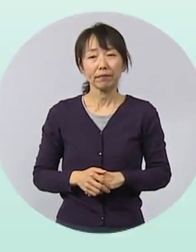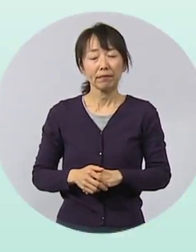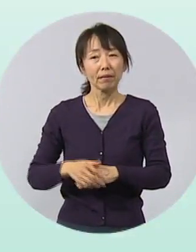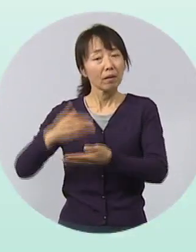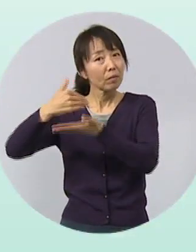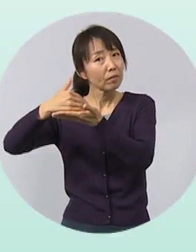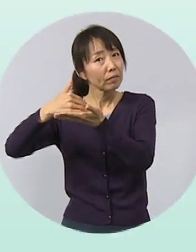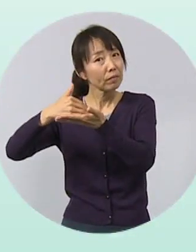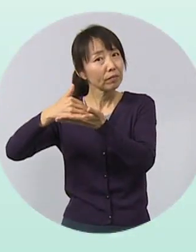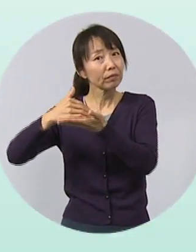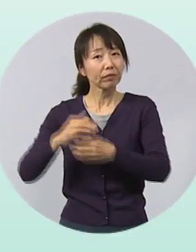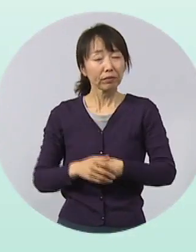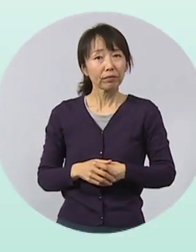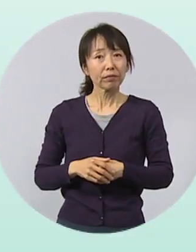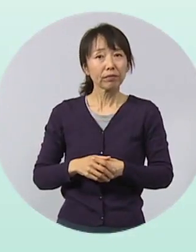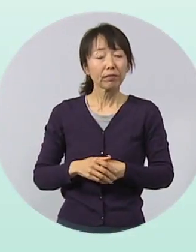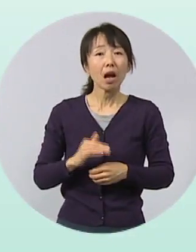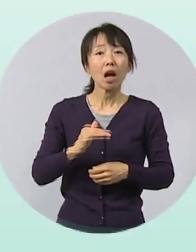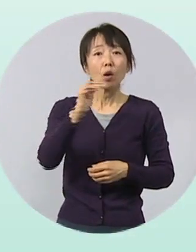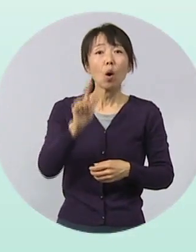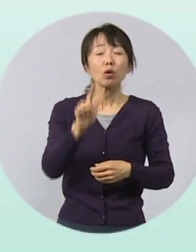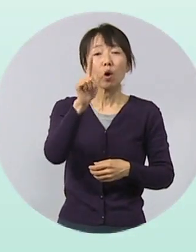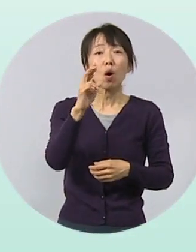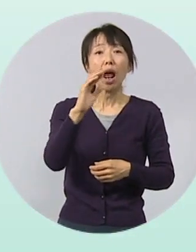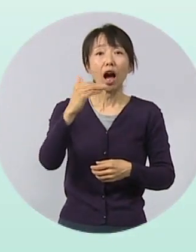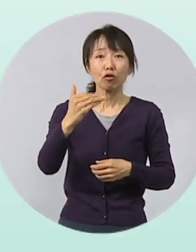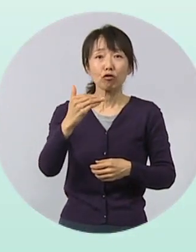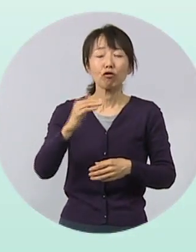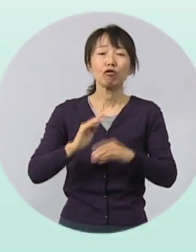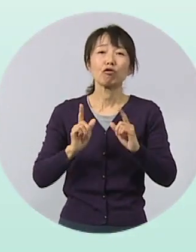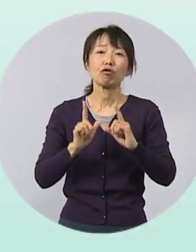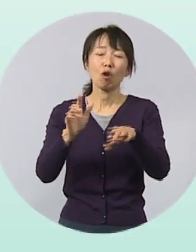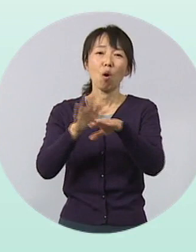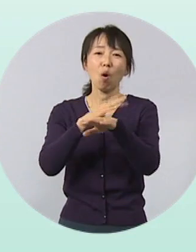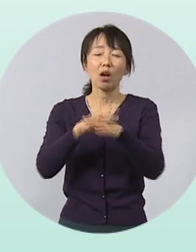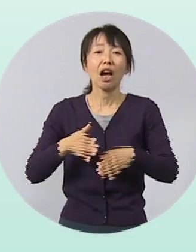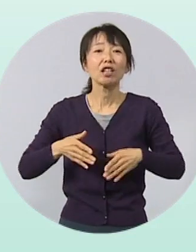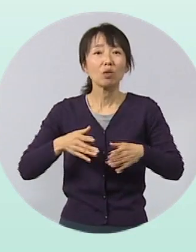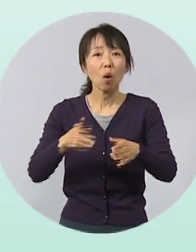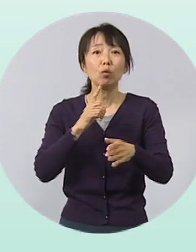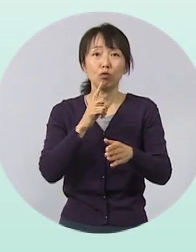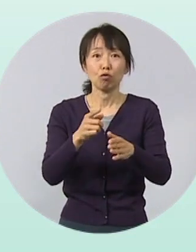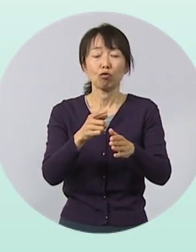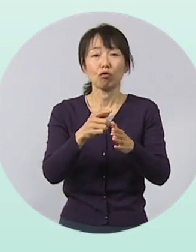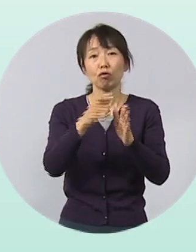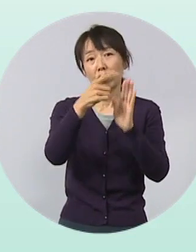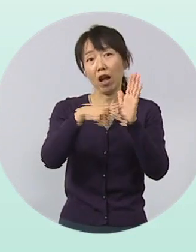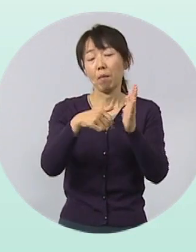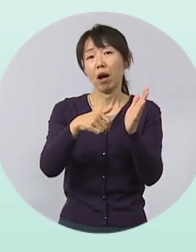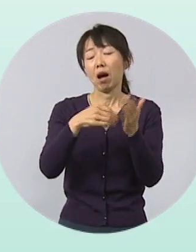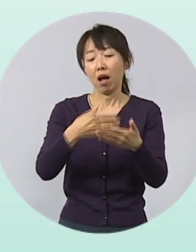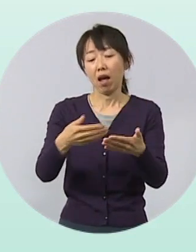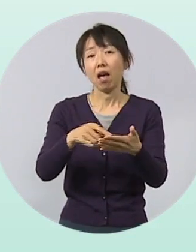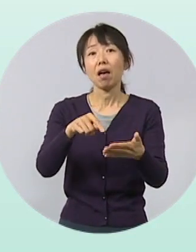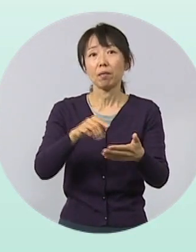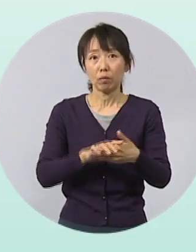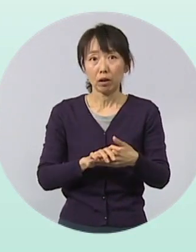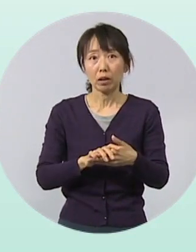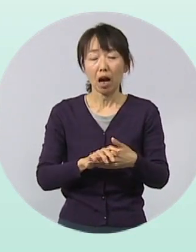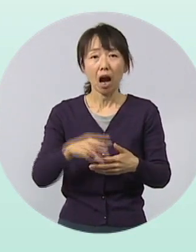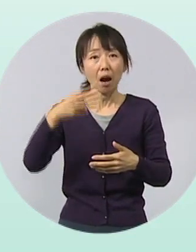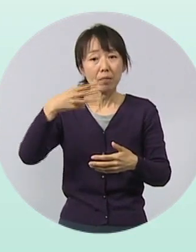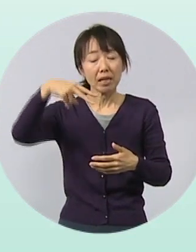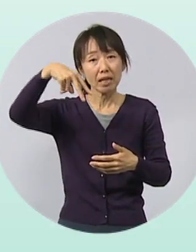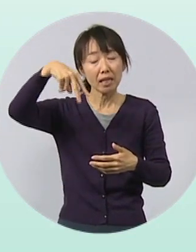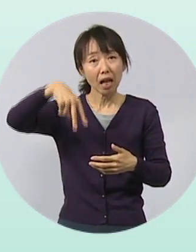この浮世絵は通称五条楽東海道と呼ばれる浮世絵で、源頼朝が京都の朝廷